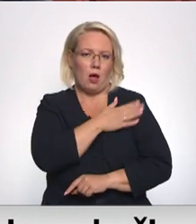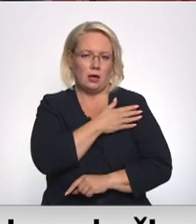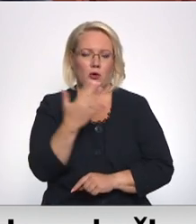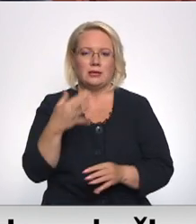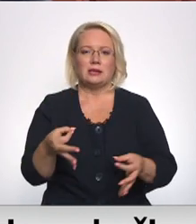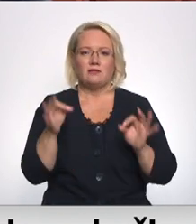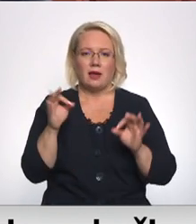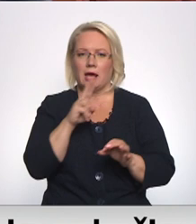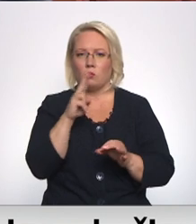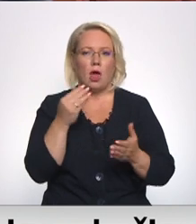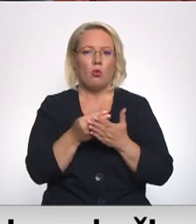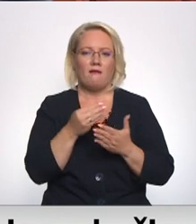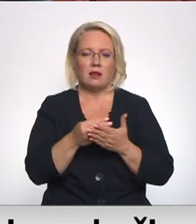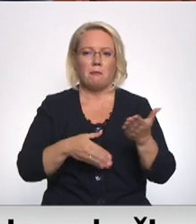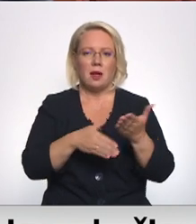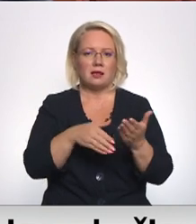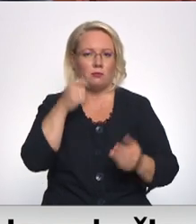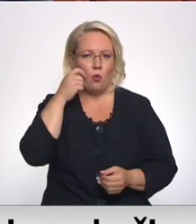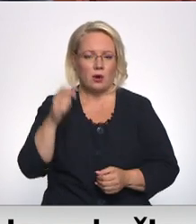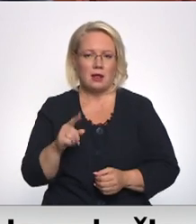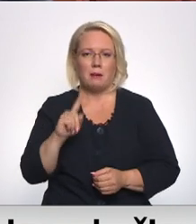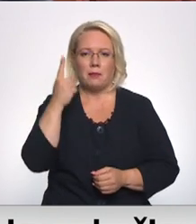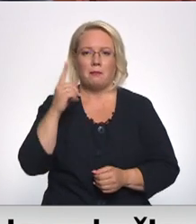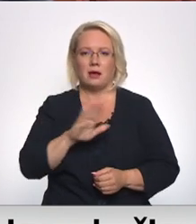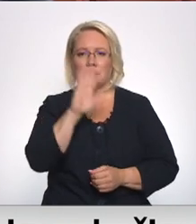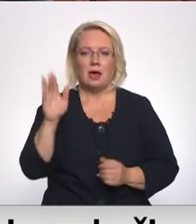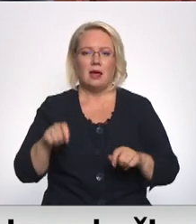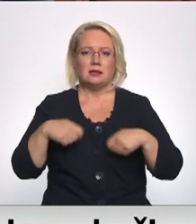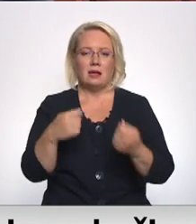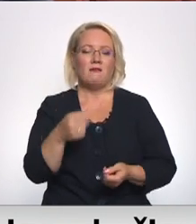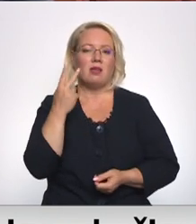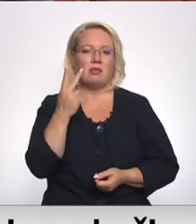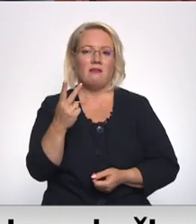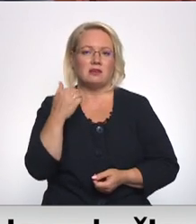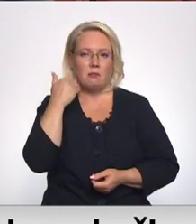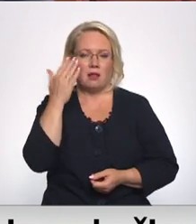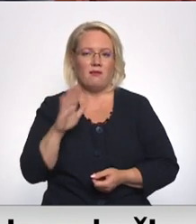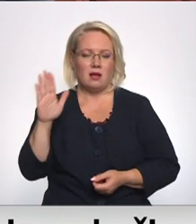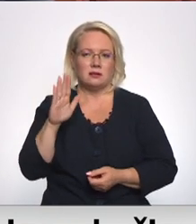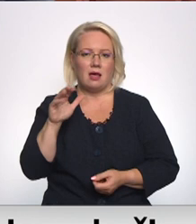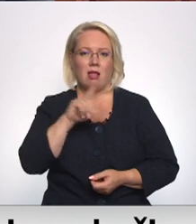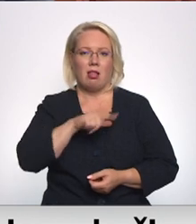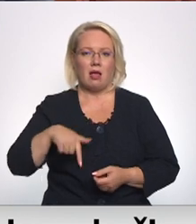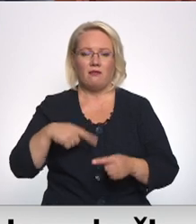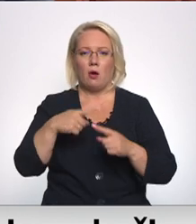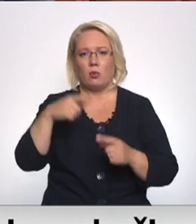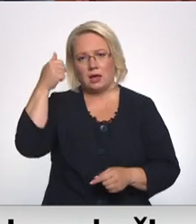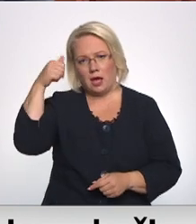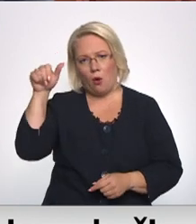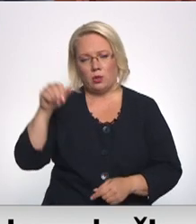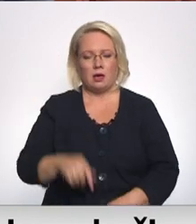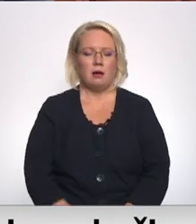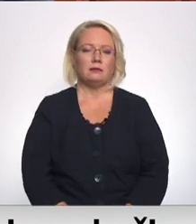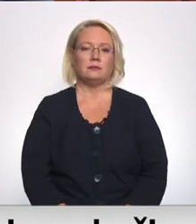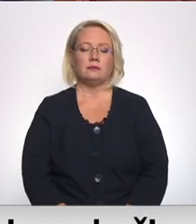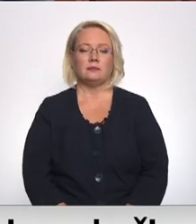un nenovērtējami ir palīdzība, ko Ukrainai pirmajās dienās sniedza divas Baltijas valstis, Latvija un Igaunija. Бесценна является